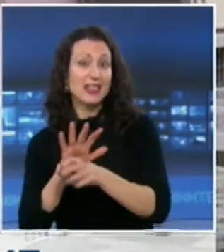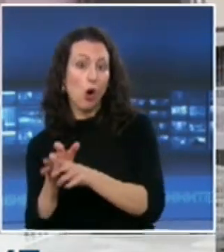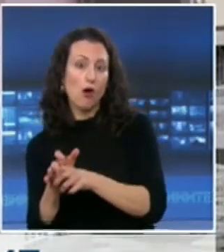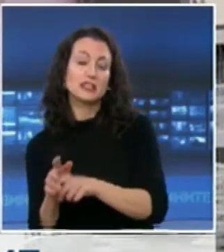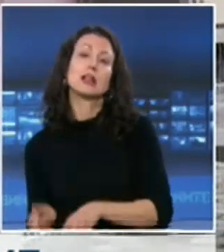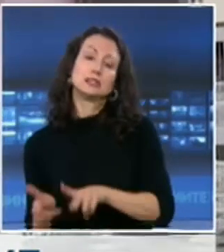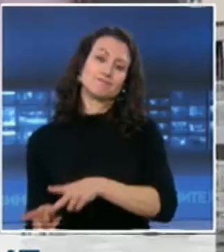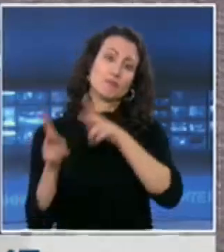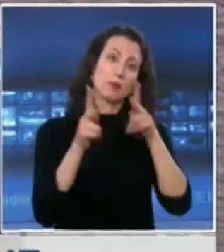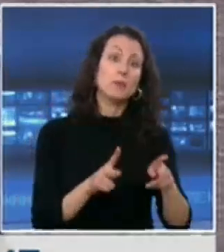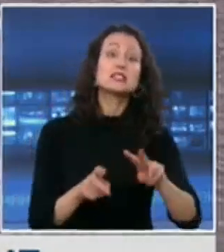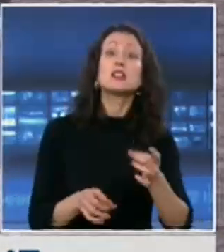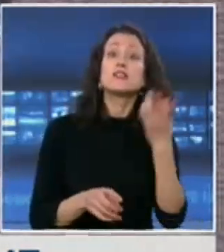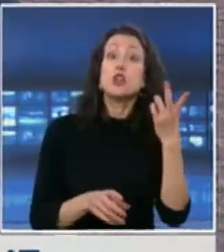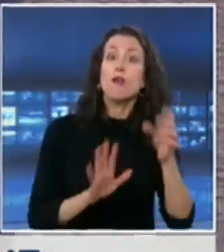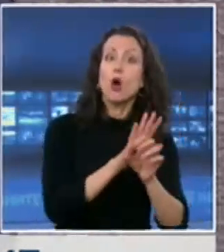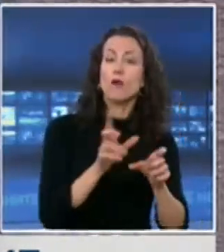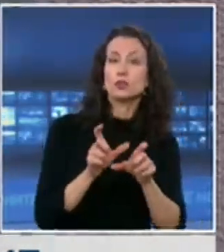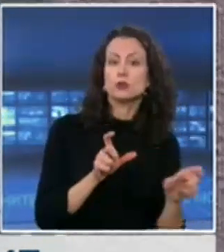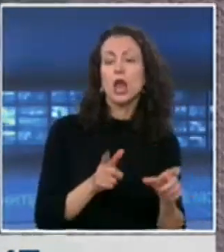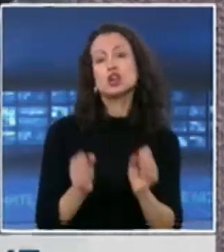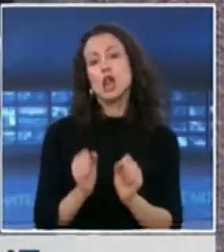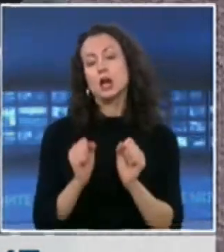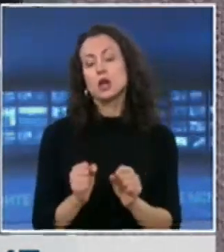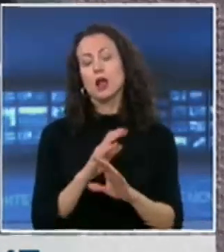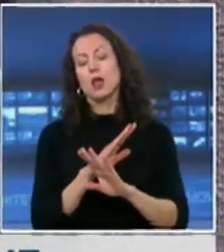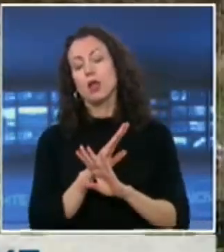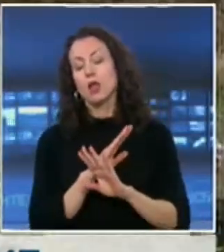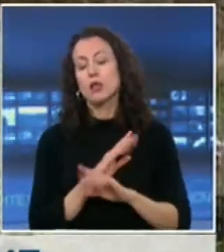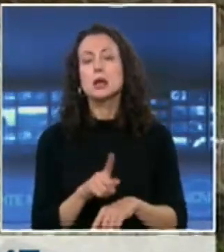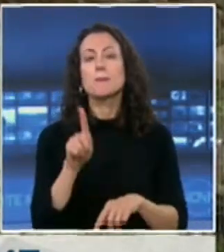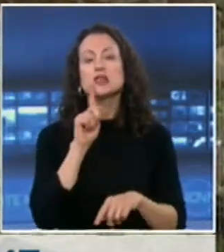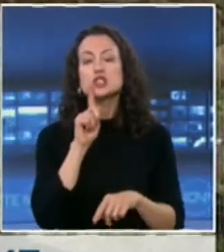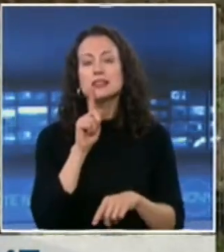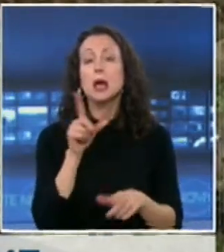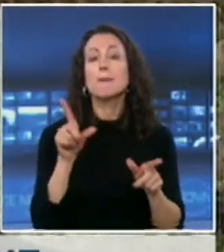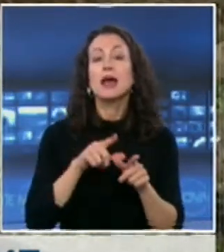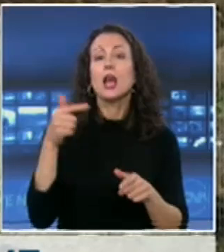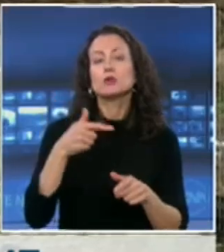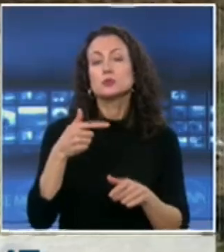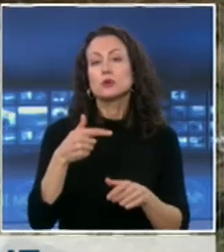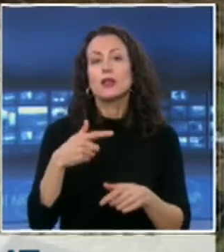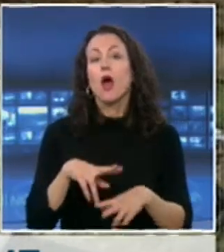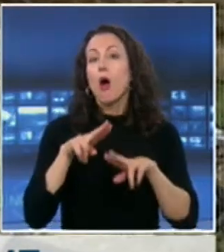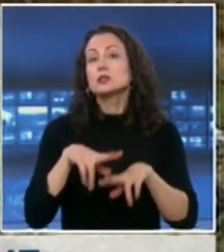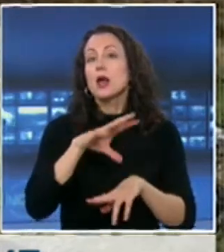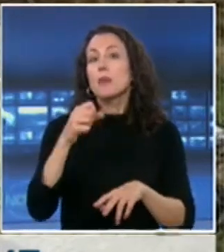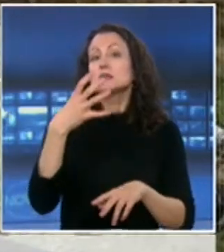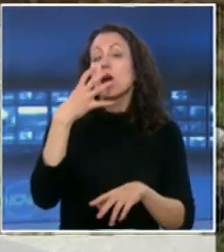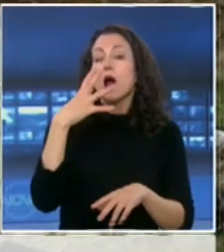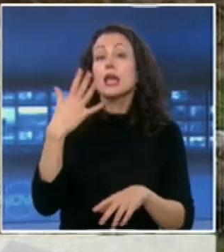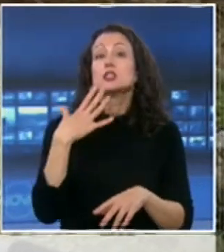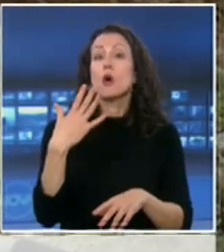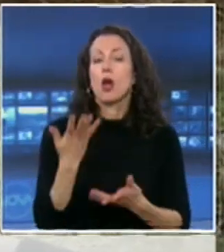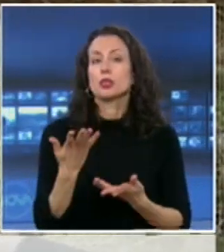чакат умират. Мъжът на Мария Господинова останал без кислород. По малко с почивки започнахме да се качваме към третия етаж.